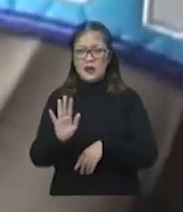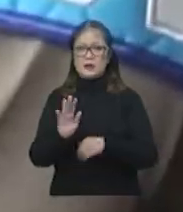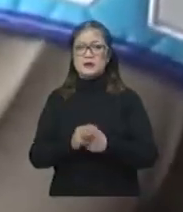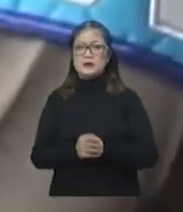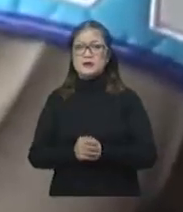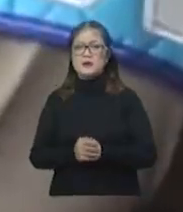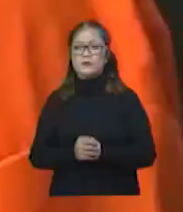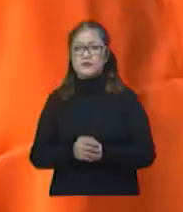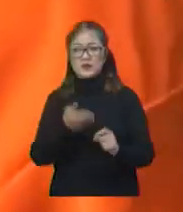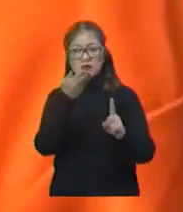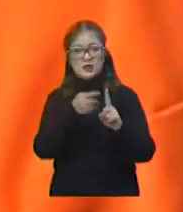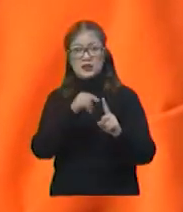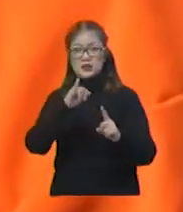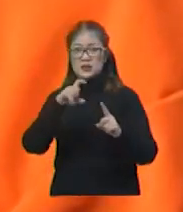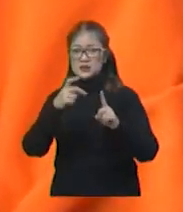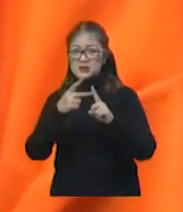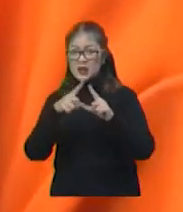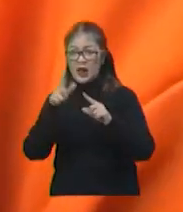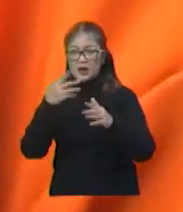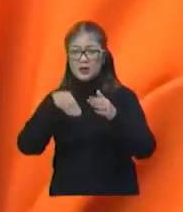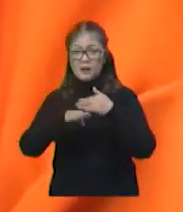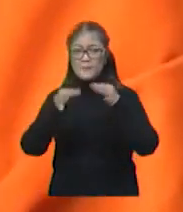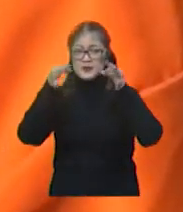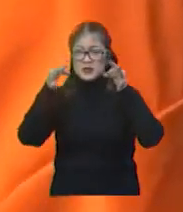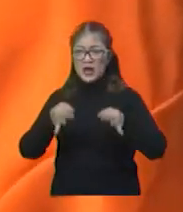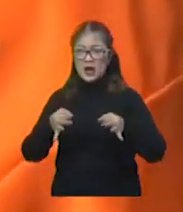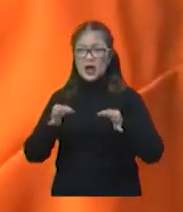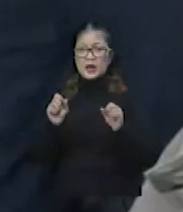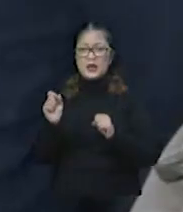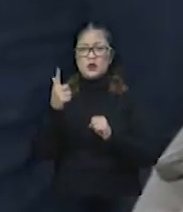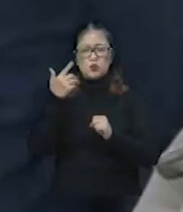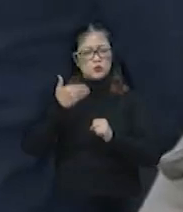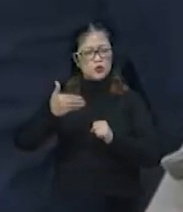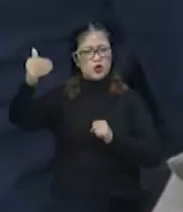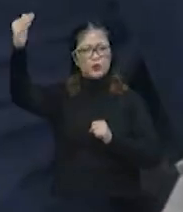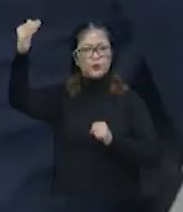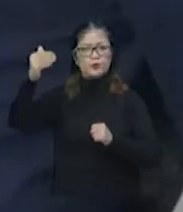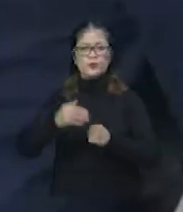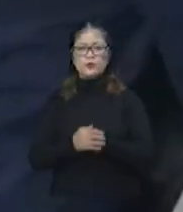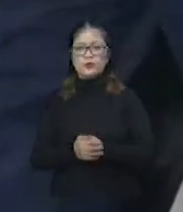dijerat pasal pembunuhan dengan ancaman penjara seumur hidup. Dari Cimahi, Jawa Barat, Yuwono, iNews, melaporkan.